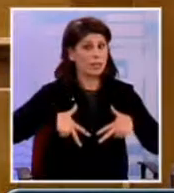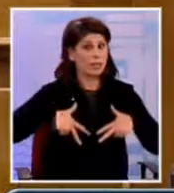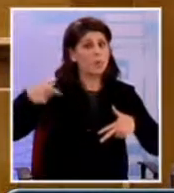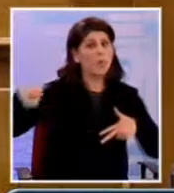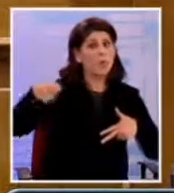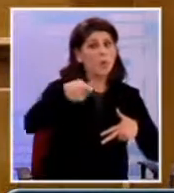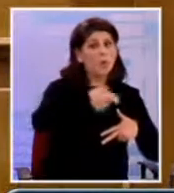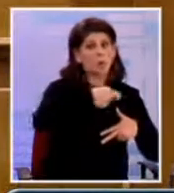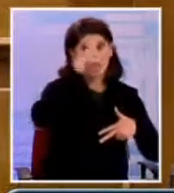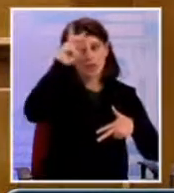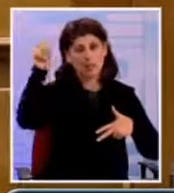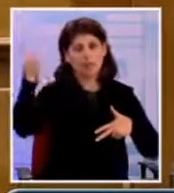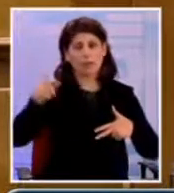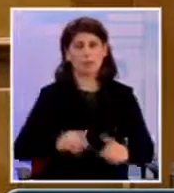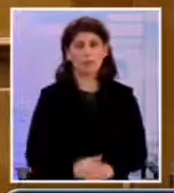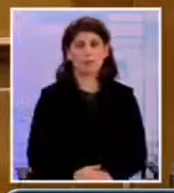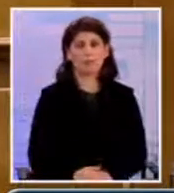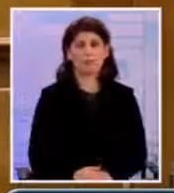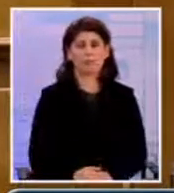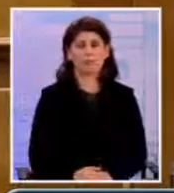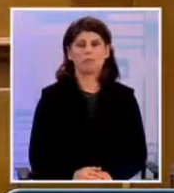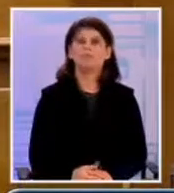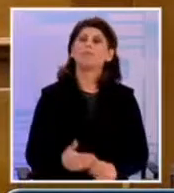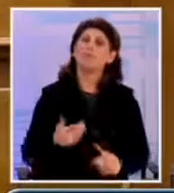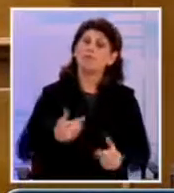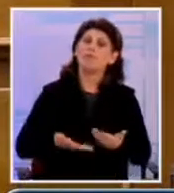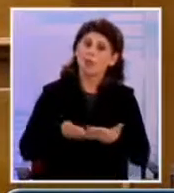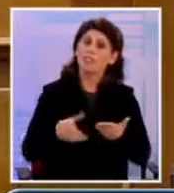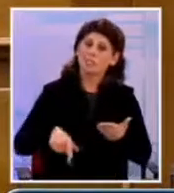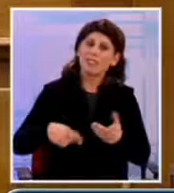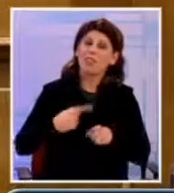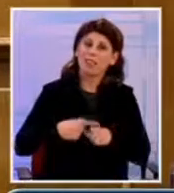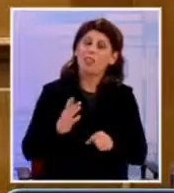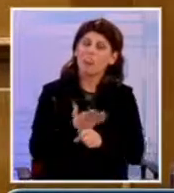Γερμανία, έστερξε και η καταστρεμένη χώρα μας.